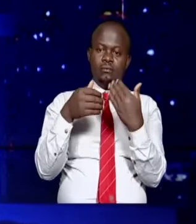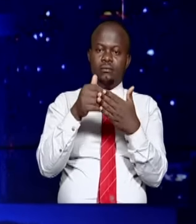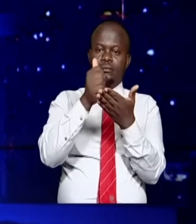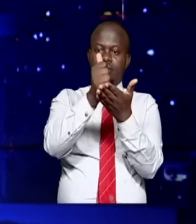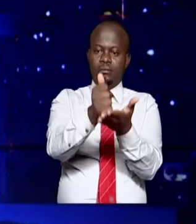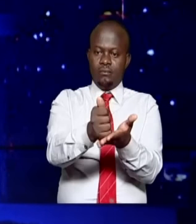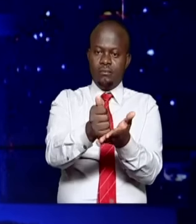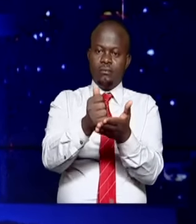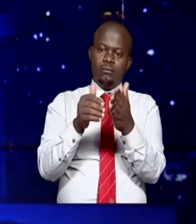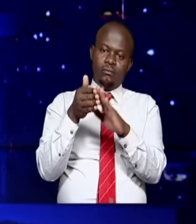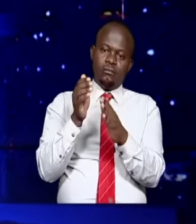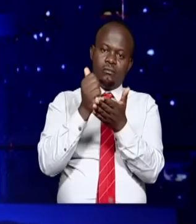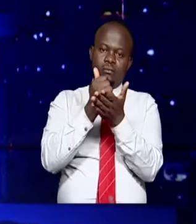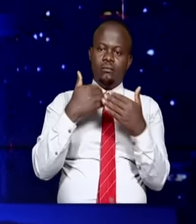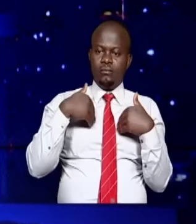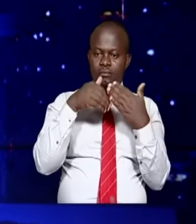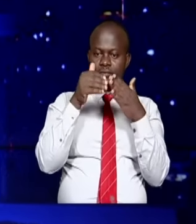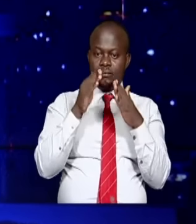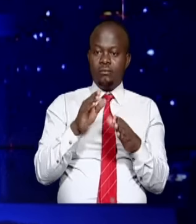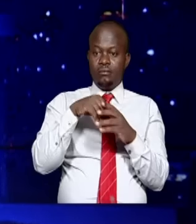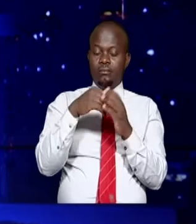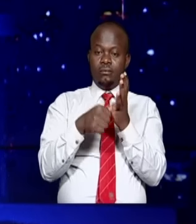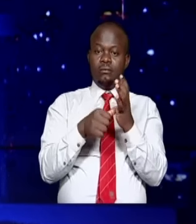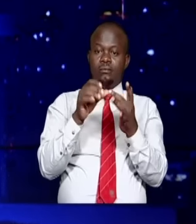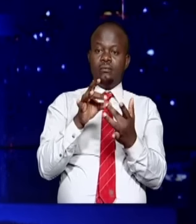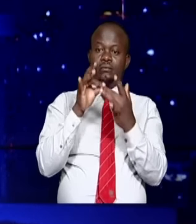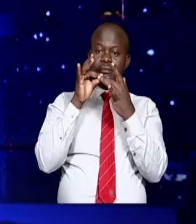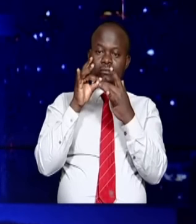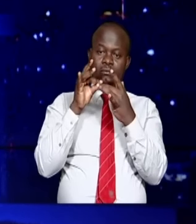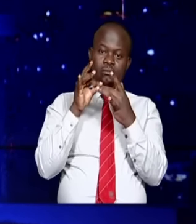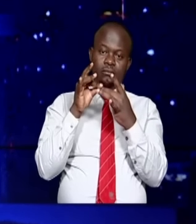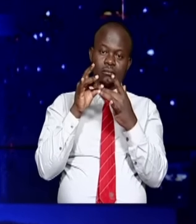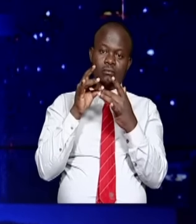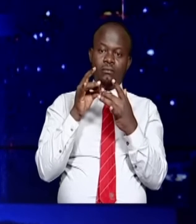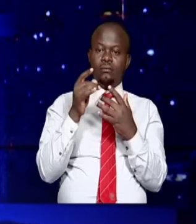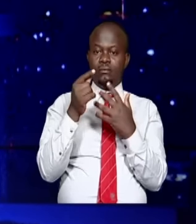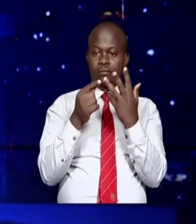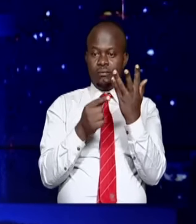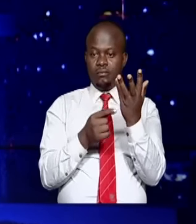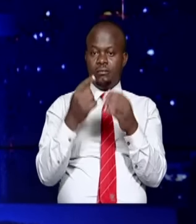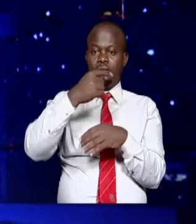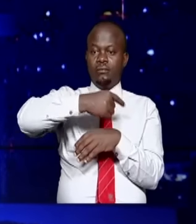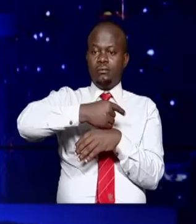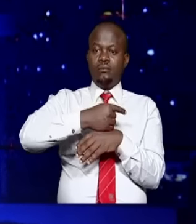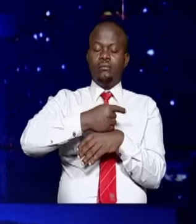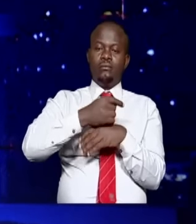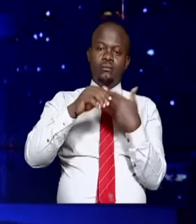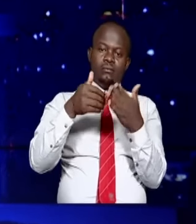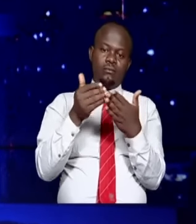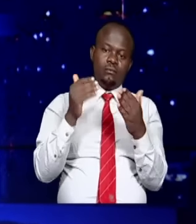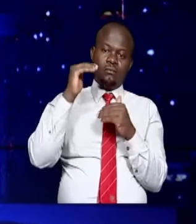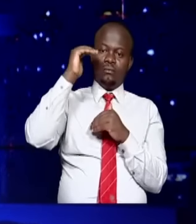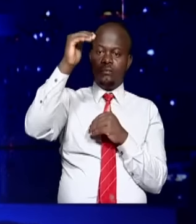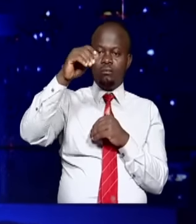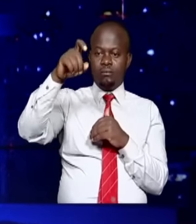bifasha gutabara ubuzima bw'umuntu uri mu kaga by'umwihariko uyu akaba ari umunsi mukuru